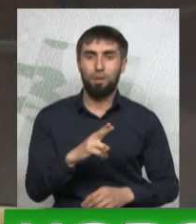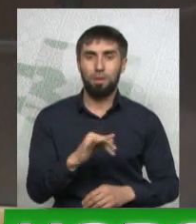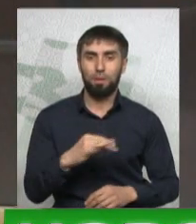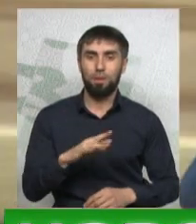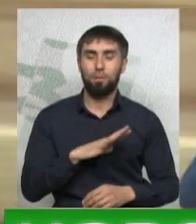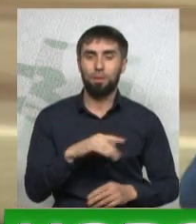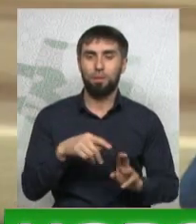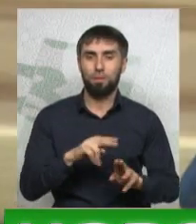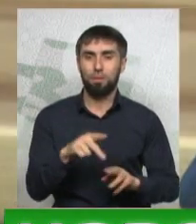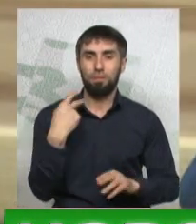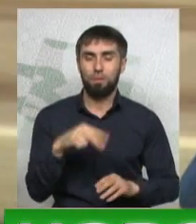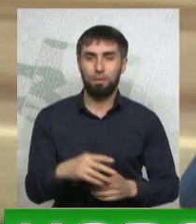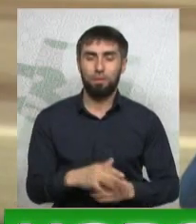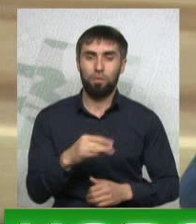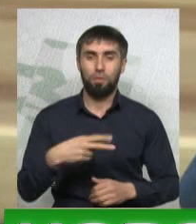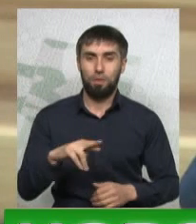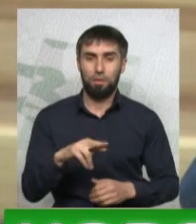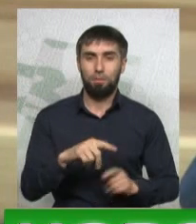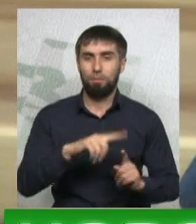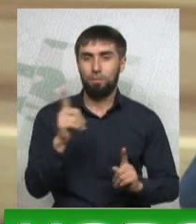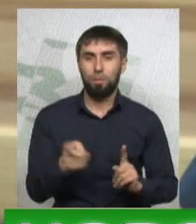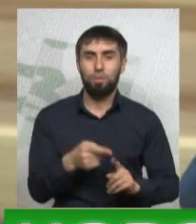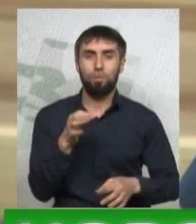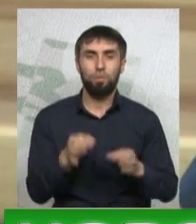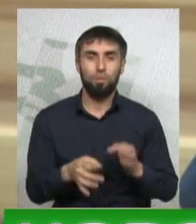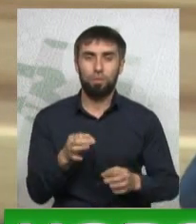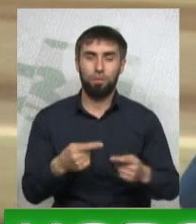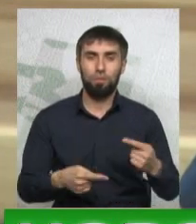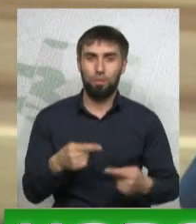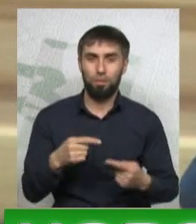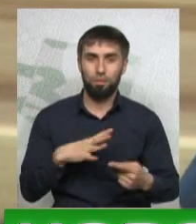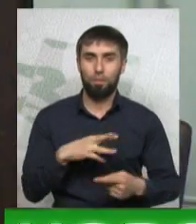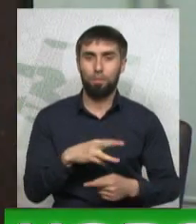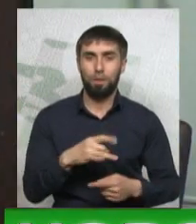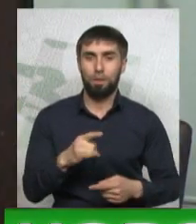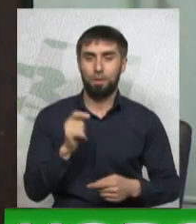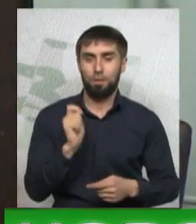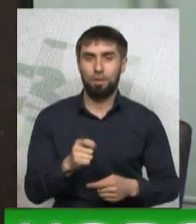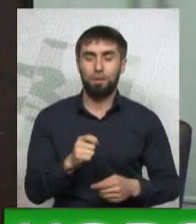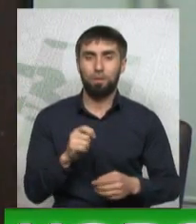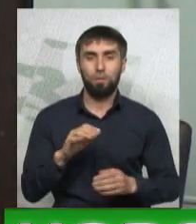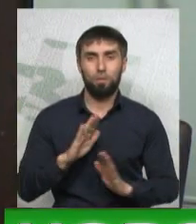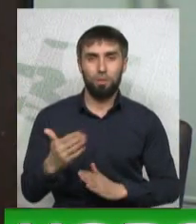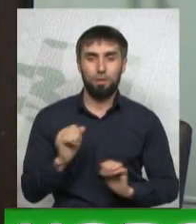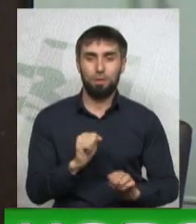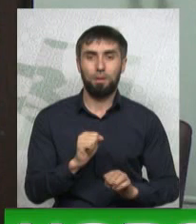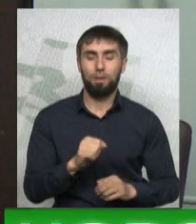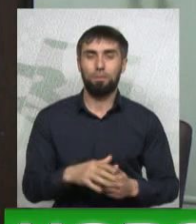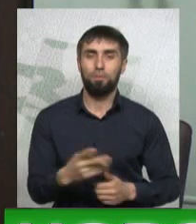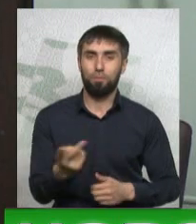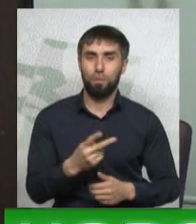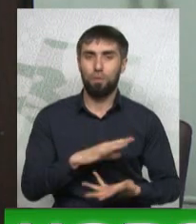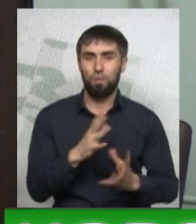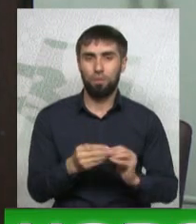с июля 2022 года, пока решалась и оспаривалась мера пресечения стороной защиты. Затем прений сторон, в